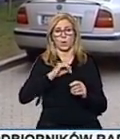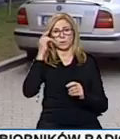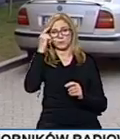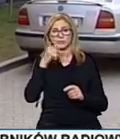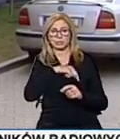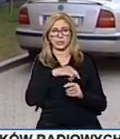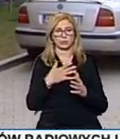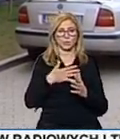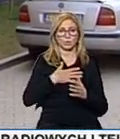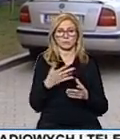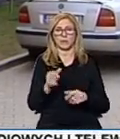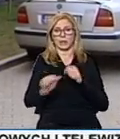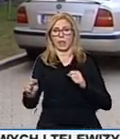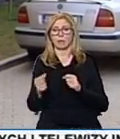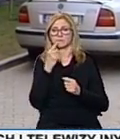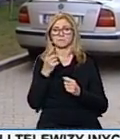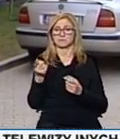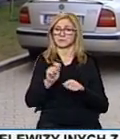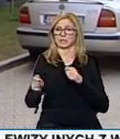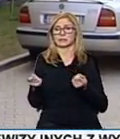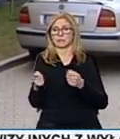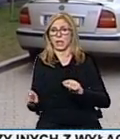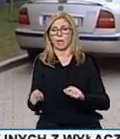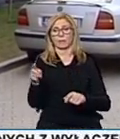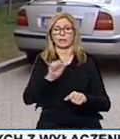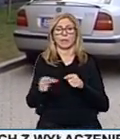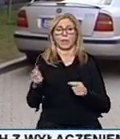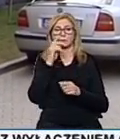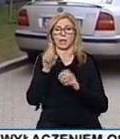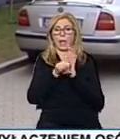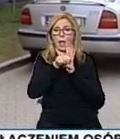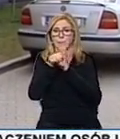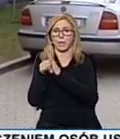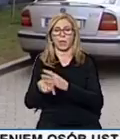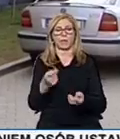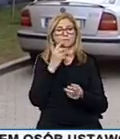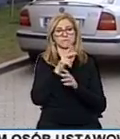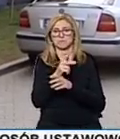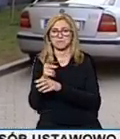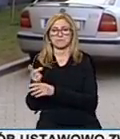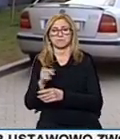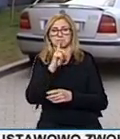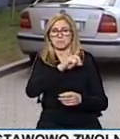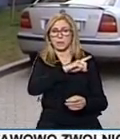że wiem, że ktoś jest, że wiem, że jest zamknięte, że ciągle są monitory, wszędzie monitorujemy